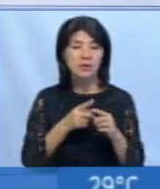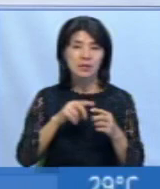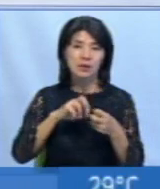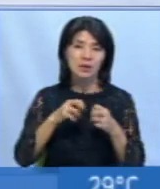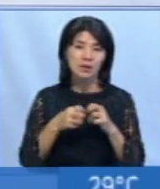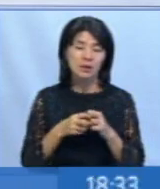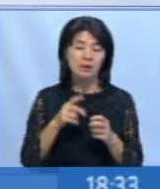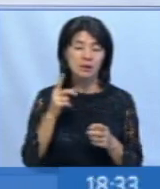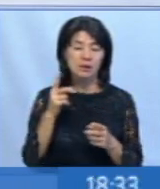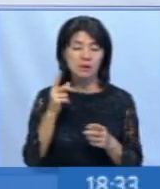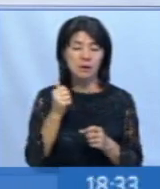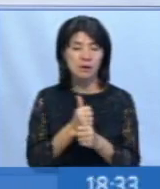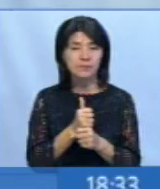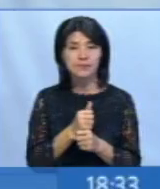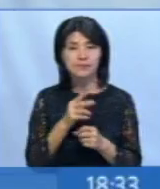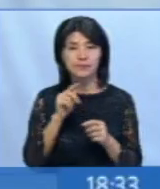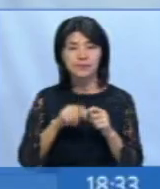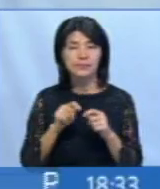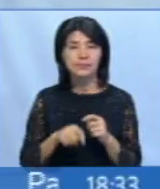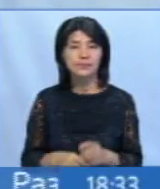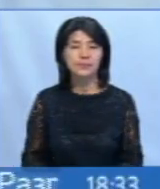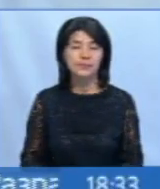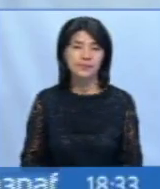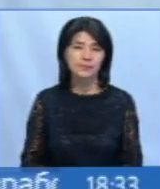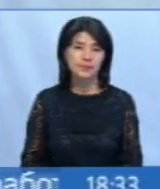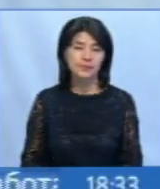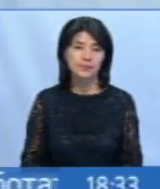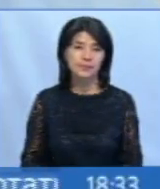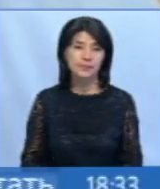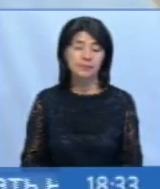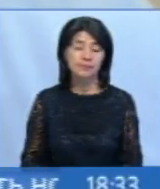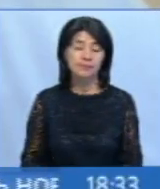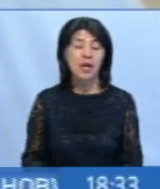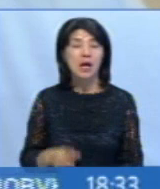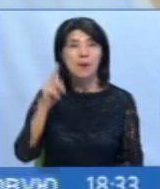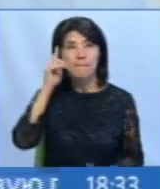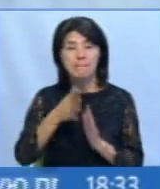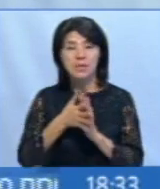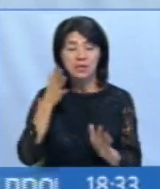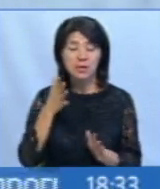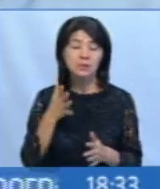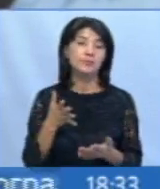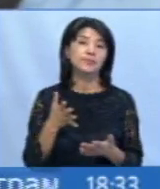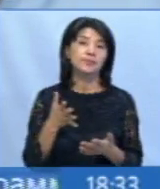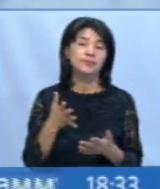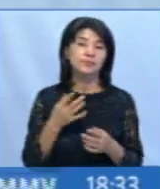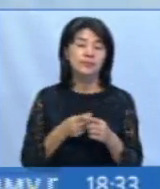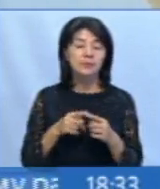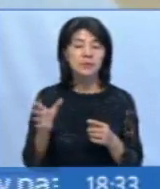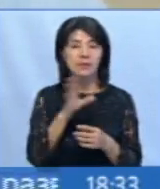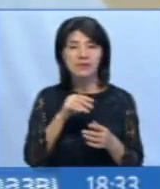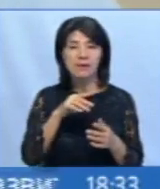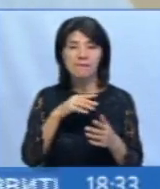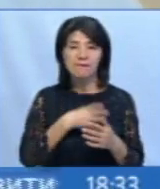особый контроль. В принципе, понятен подход. В области образования также поставлены важные задачи в